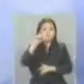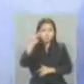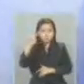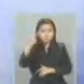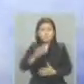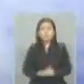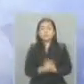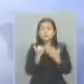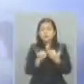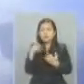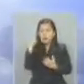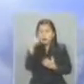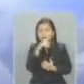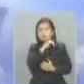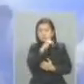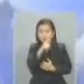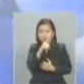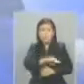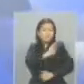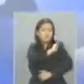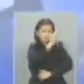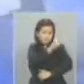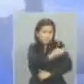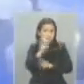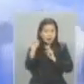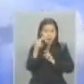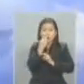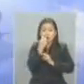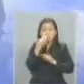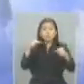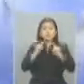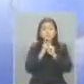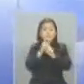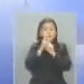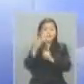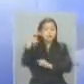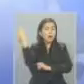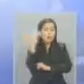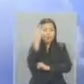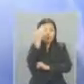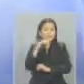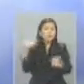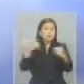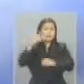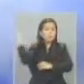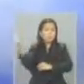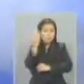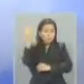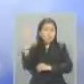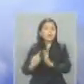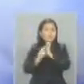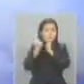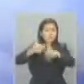ระยะนี้ผู้ที่จะเดินทางไปประเทศฟิลิปปินส์ก็ขอให้ตรวจสอบสภาพอากาศก่อนออกเดินทางด้วยนะคะเนื่องจากว่ามีพายุโซนร้อนแอรีกำลังเคลื่อนที่ผ่านบริเว